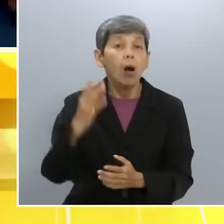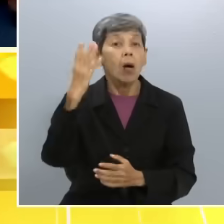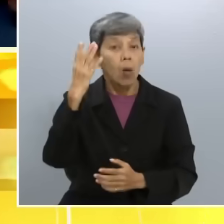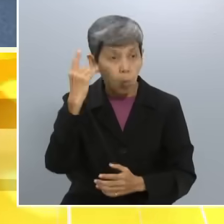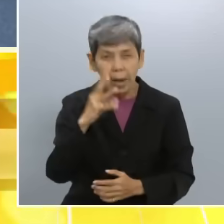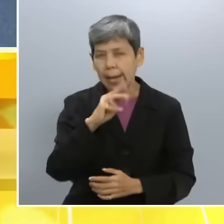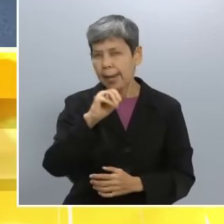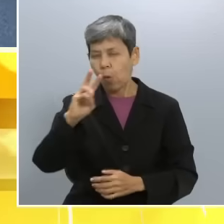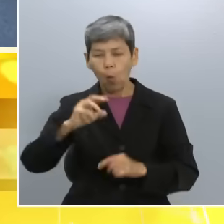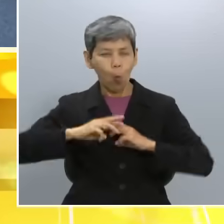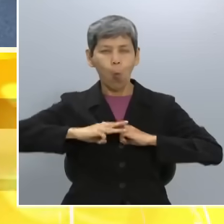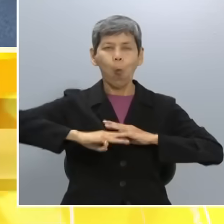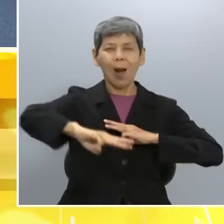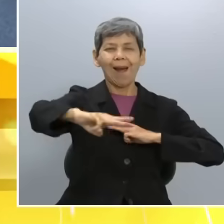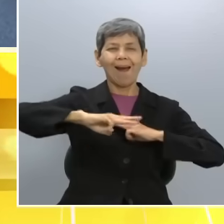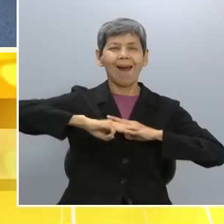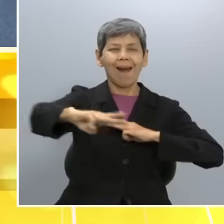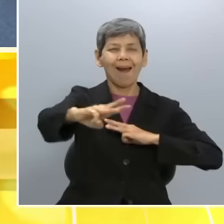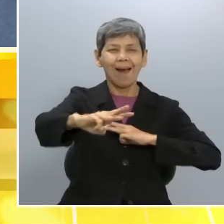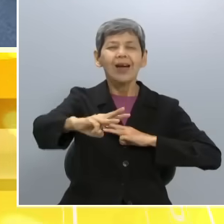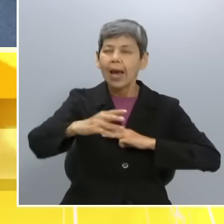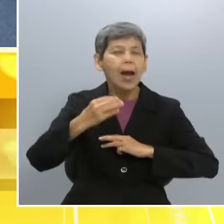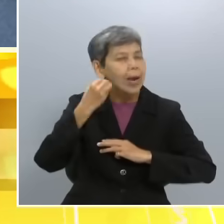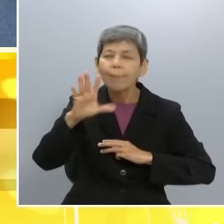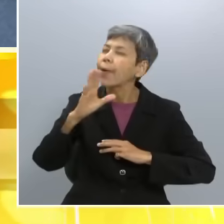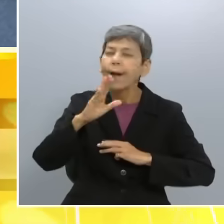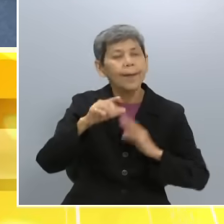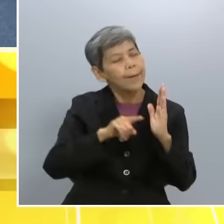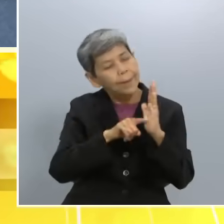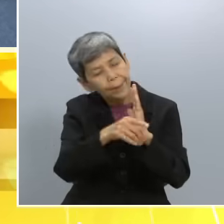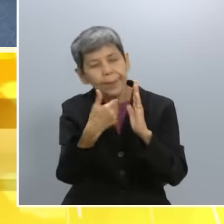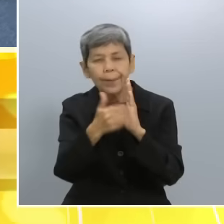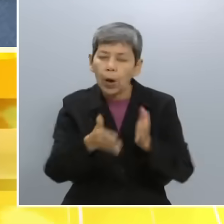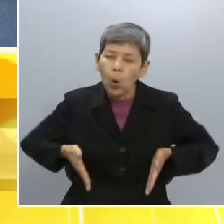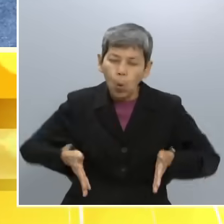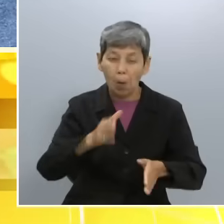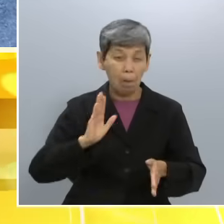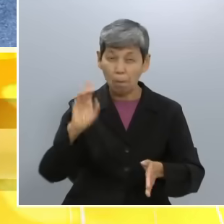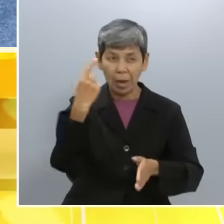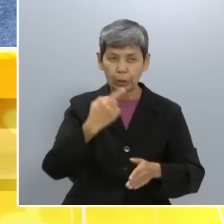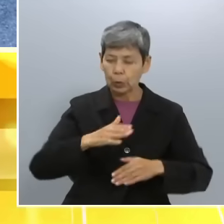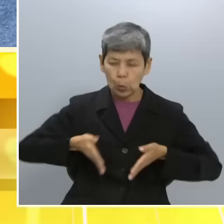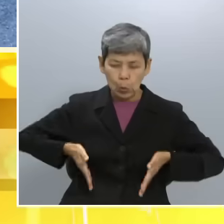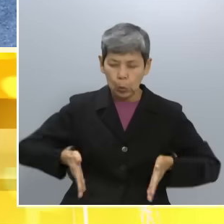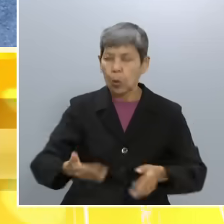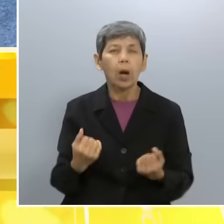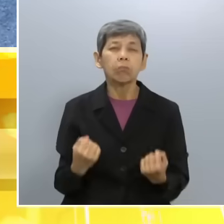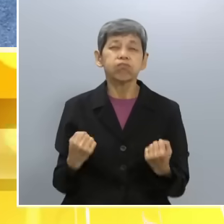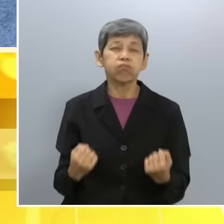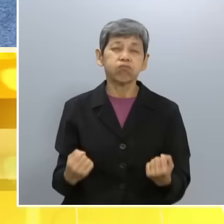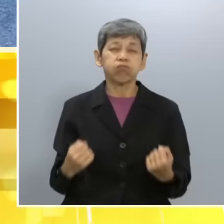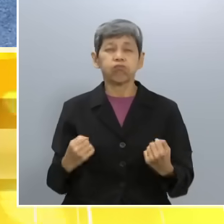m6โล่งแล้วนะครับท่านผู้ชมเพราะคนเดินทางออกไปแล้วค่ะแล้วถนนเนี่ยมันใหม่แล้วมันสวยยงามขับเพลิน